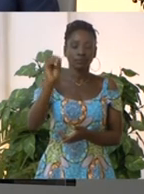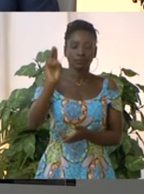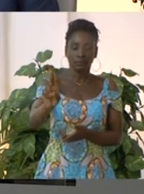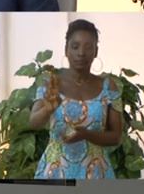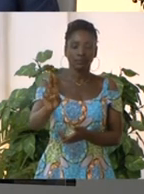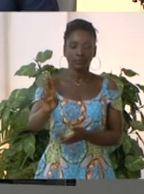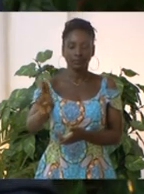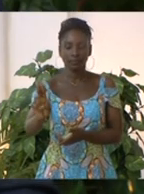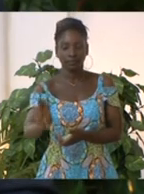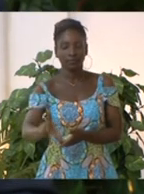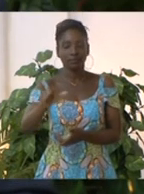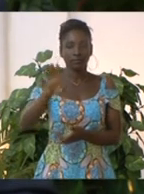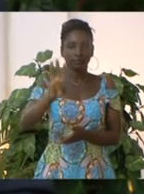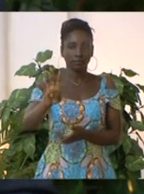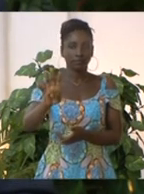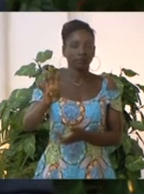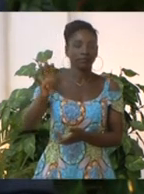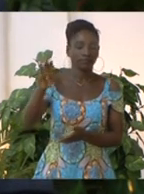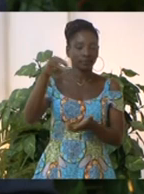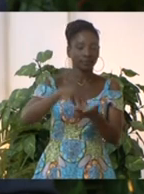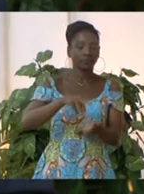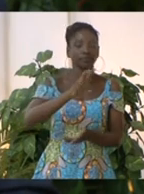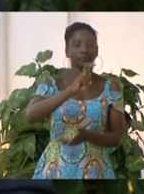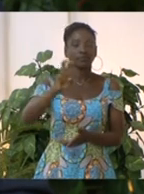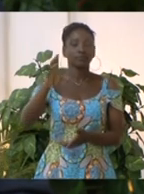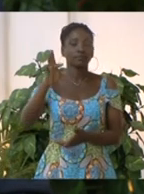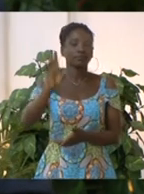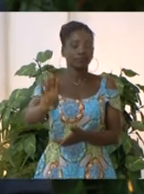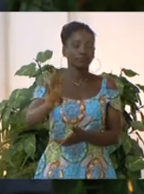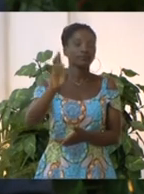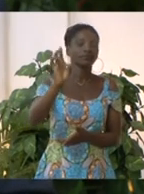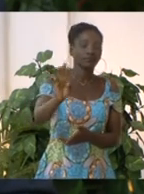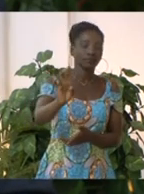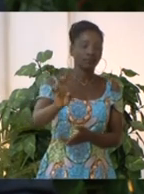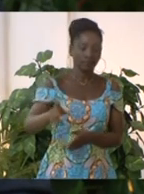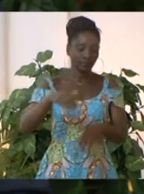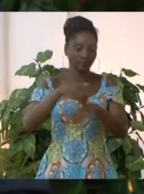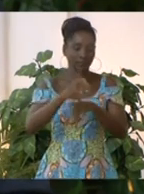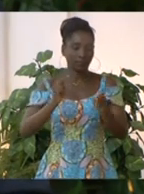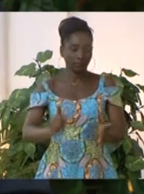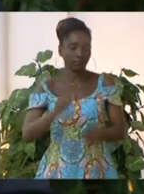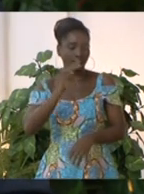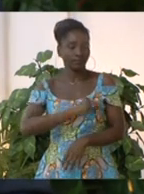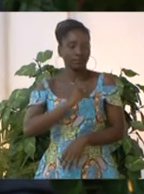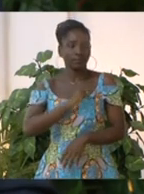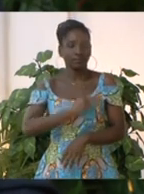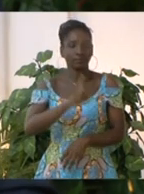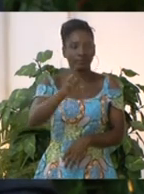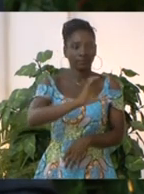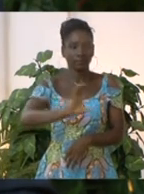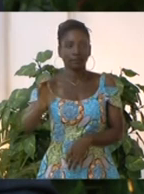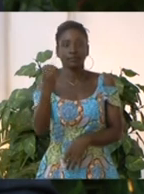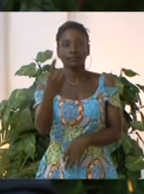24247. Personnel d'astreinte, 111. Votant,